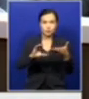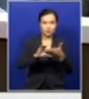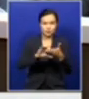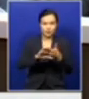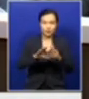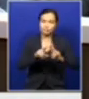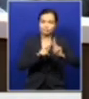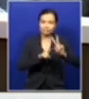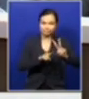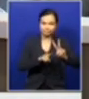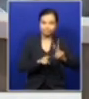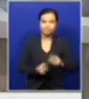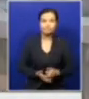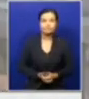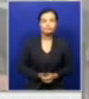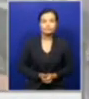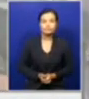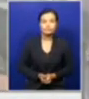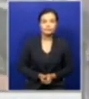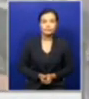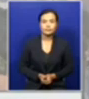ค่ะ